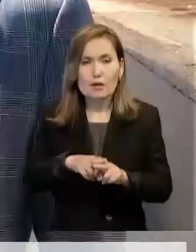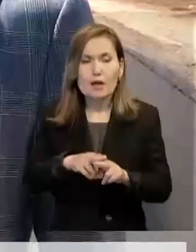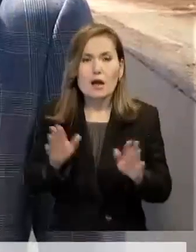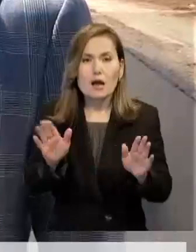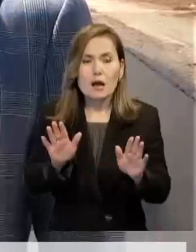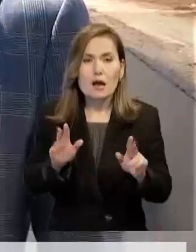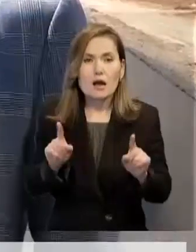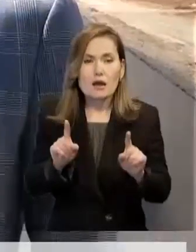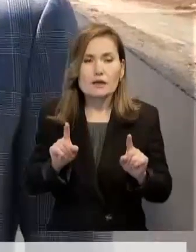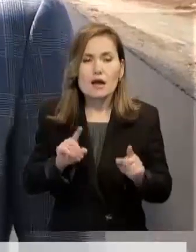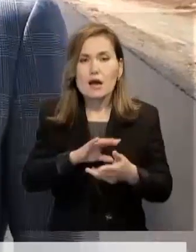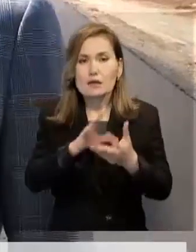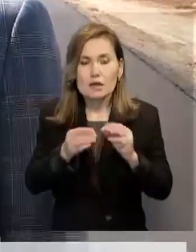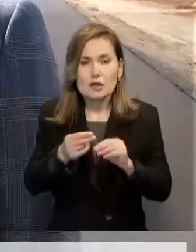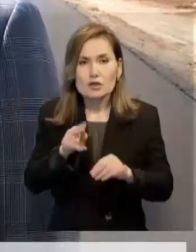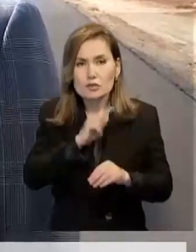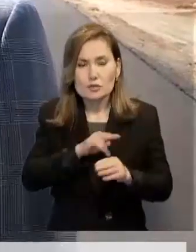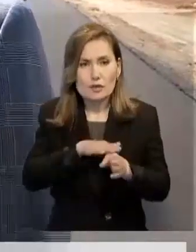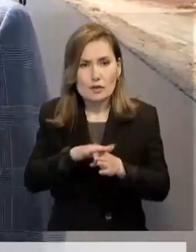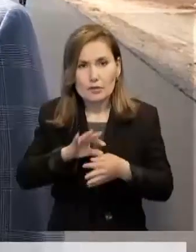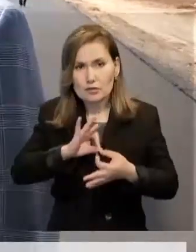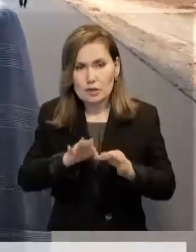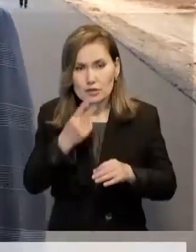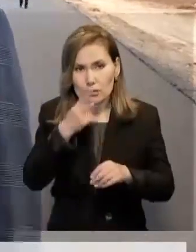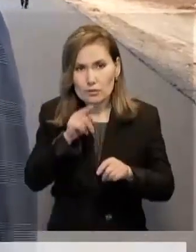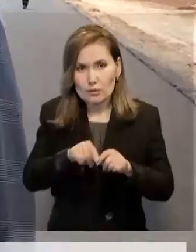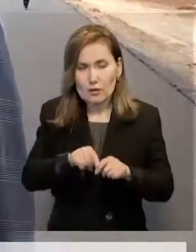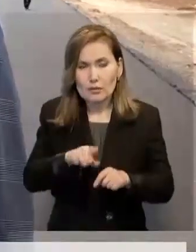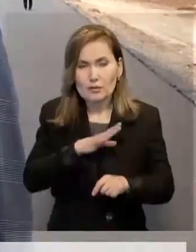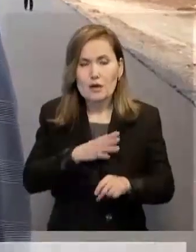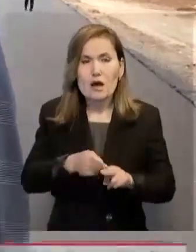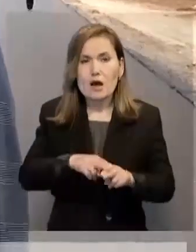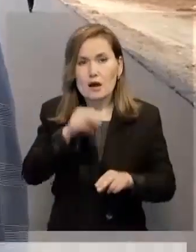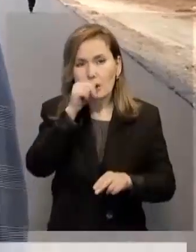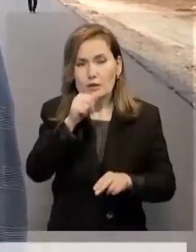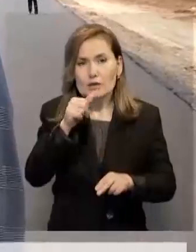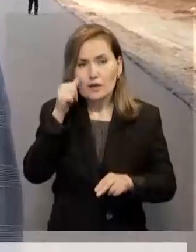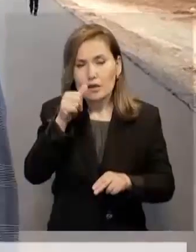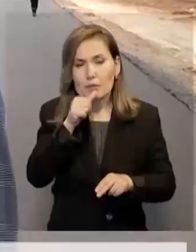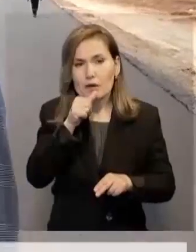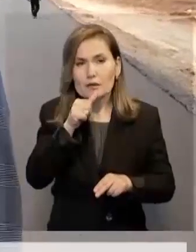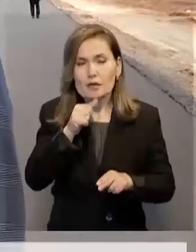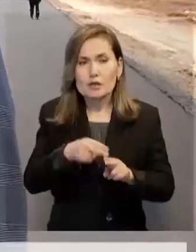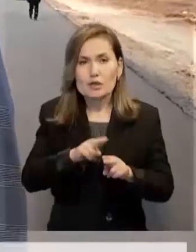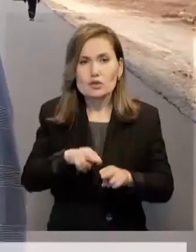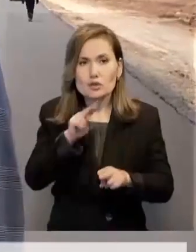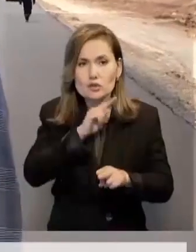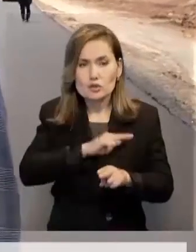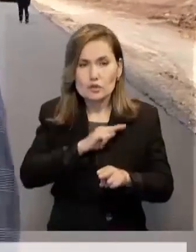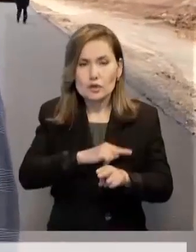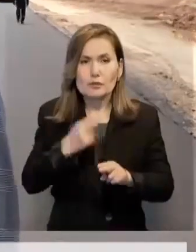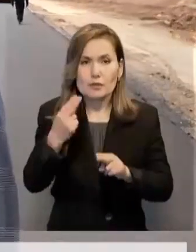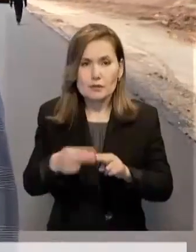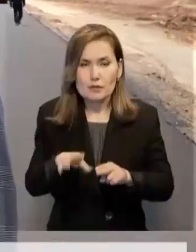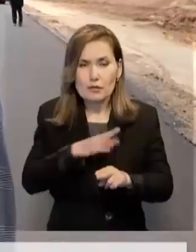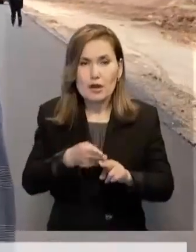бойынша орындалып келе жатыр. Сол себептен биыл былтырғы жолмен бітірген жолмен қосқанда